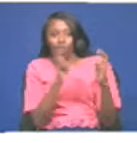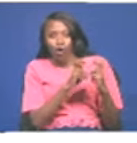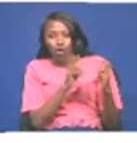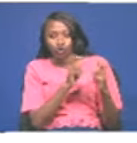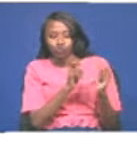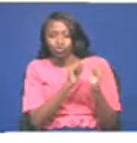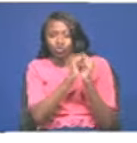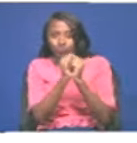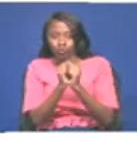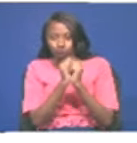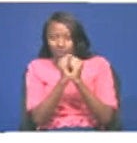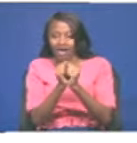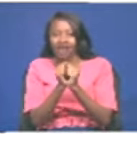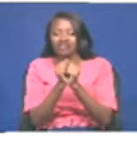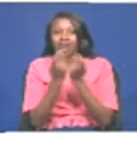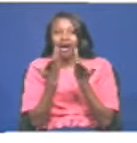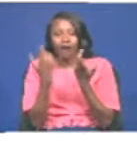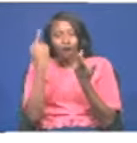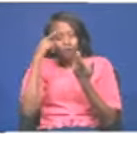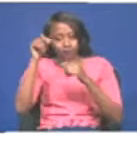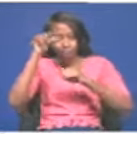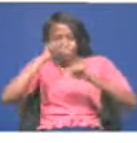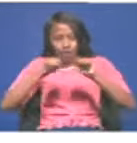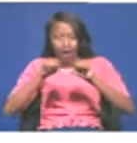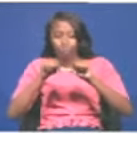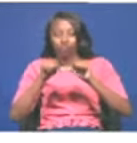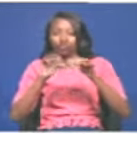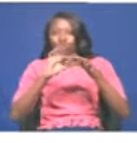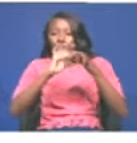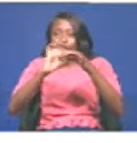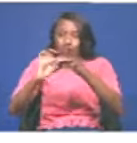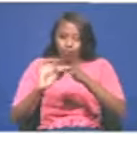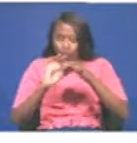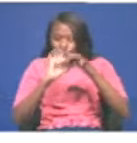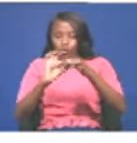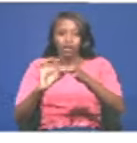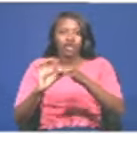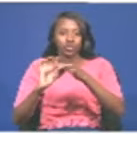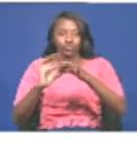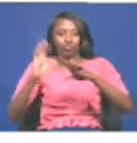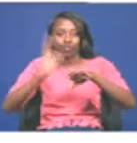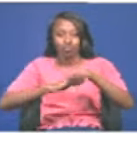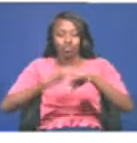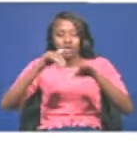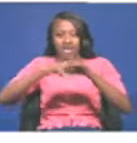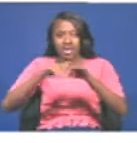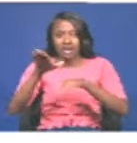kwa viongozi wa vyama vya muungano bungeni, na vile vile